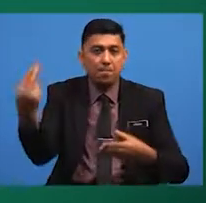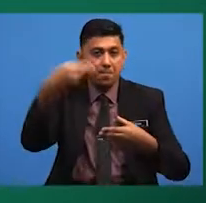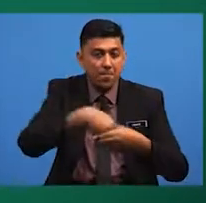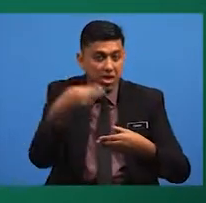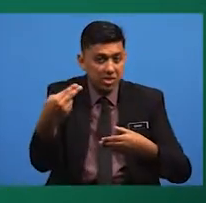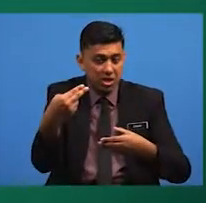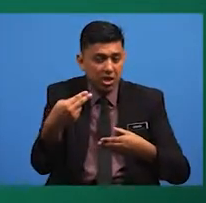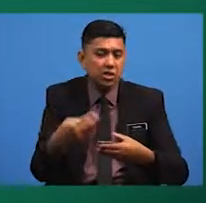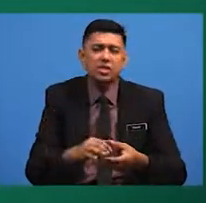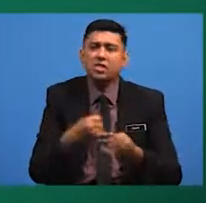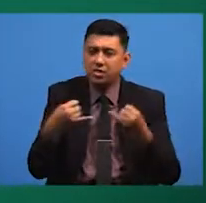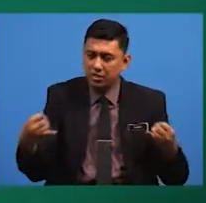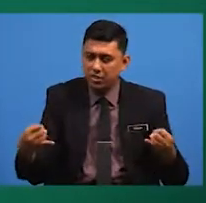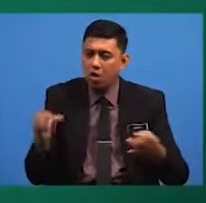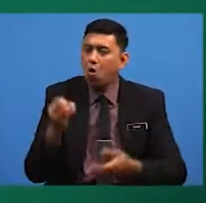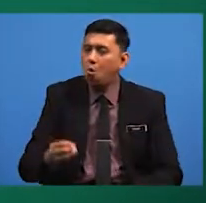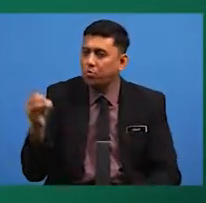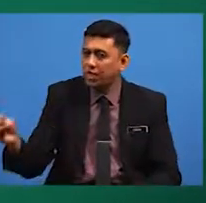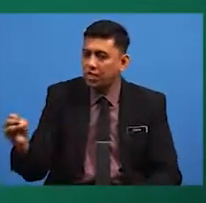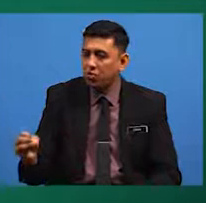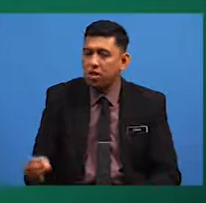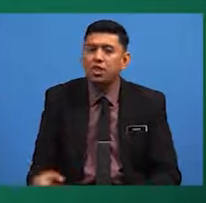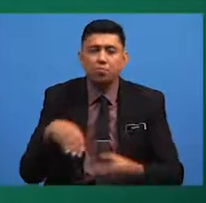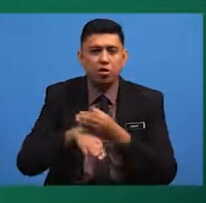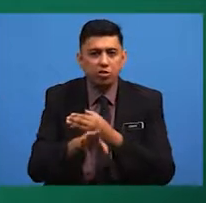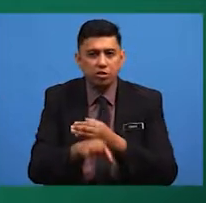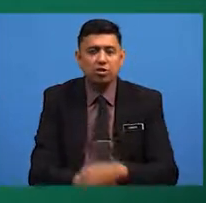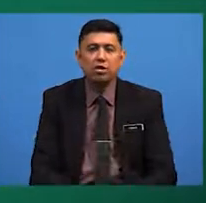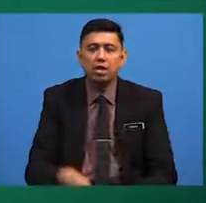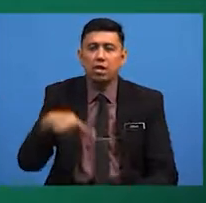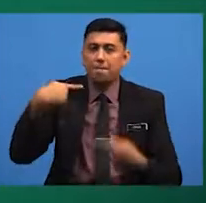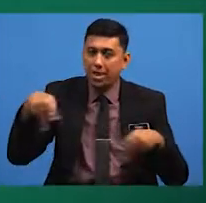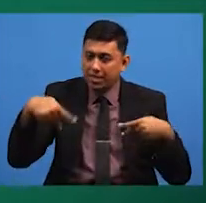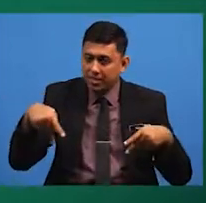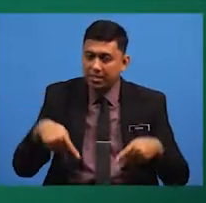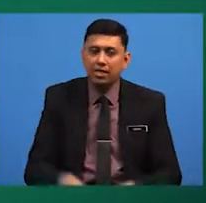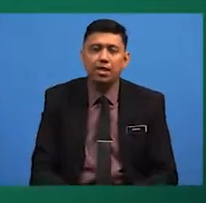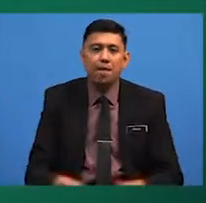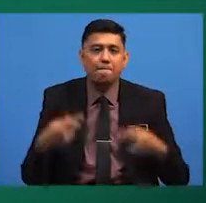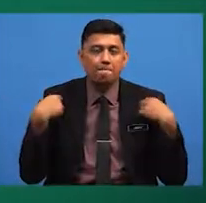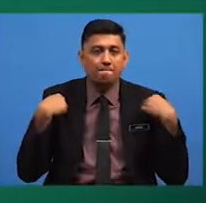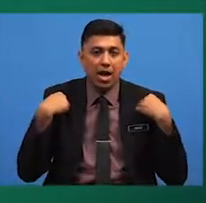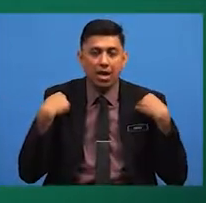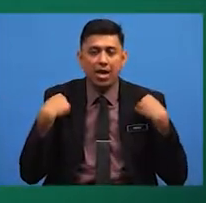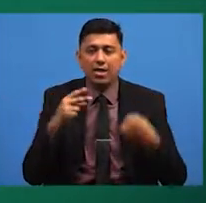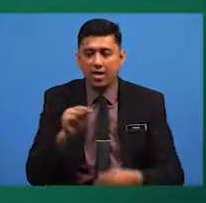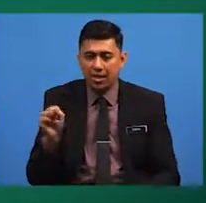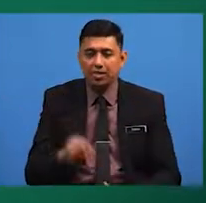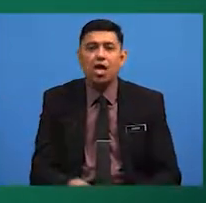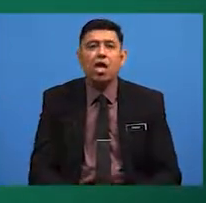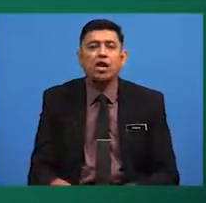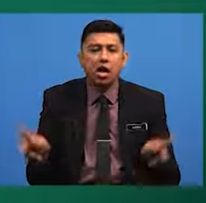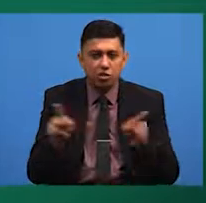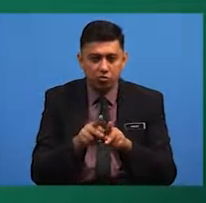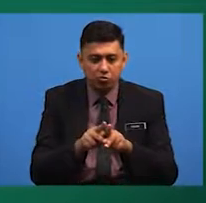pelbagai jenis objek termasuk lampu plastik pakaian kasut